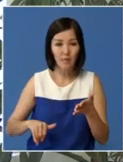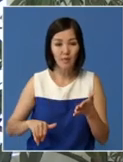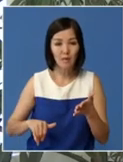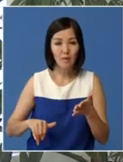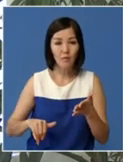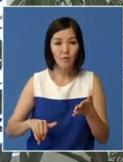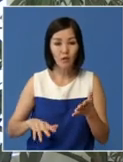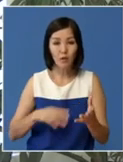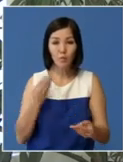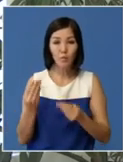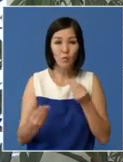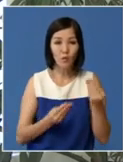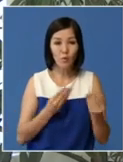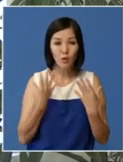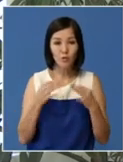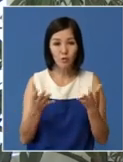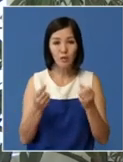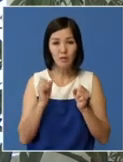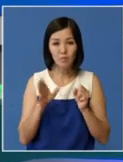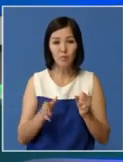қолдануға рұқсат алады.